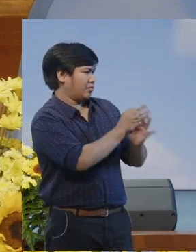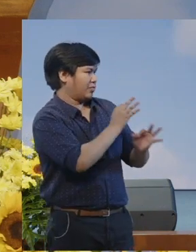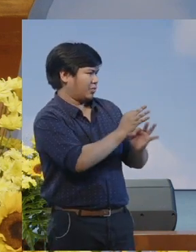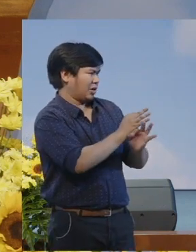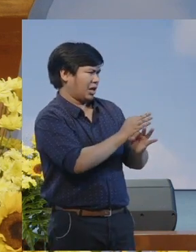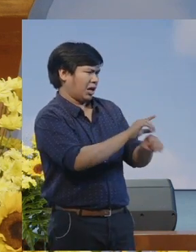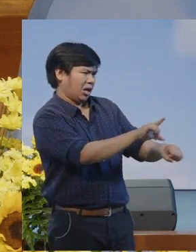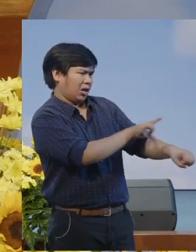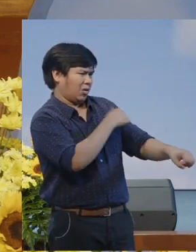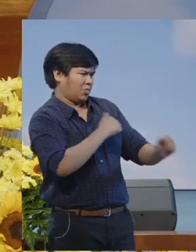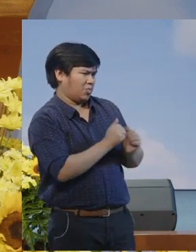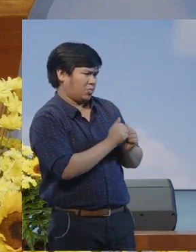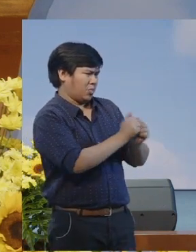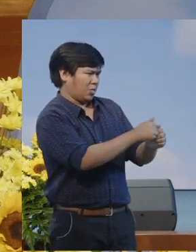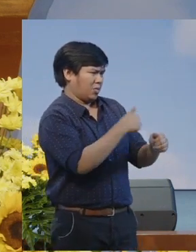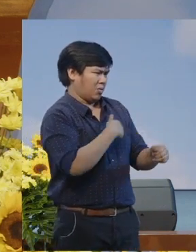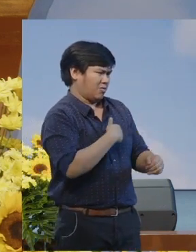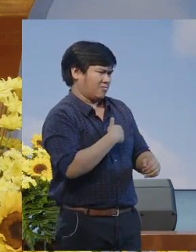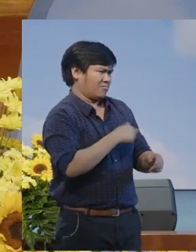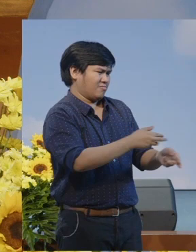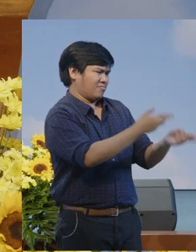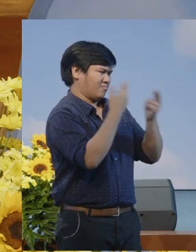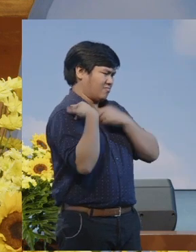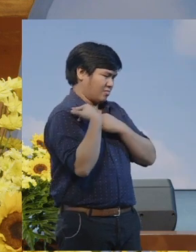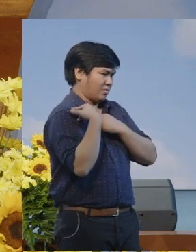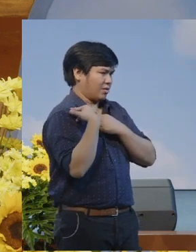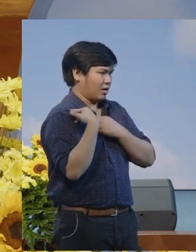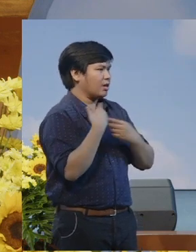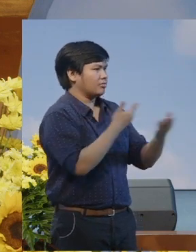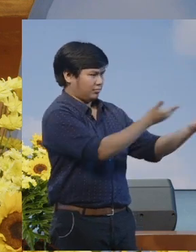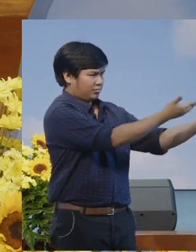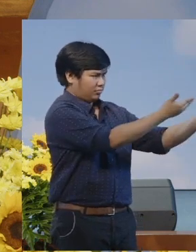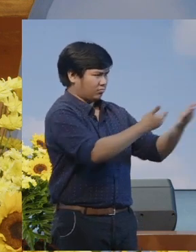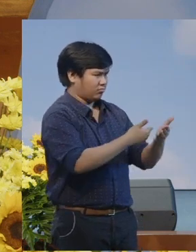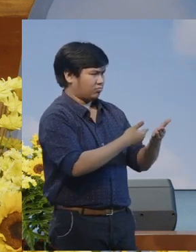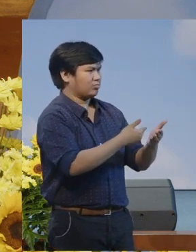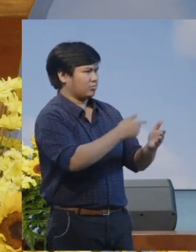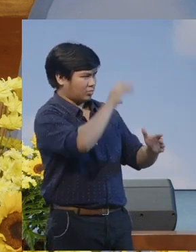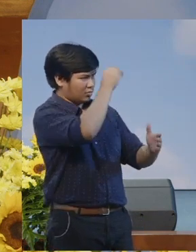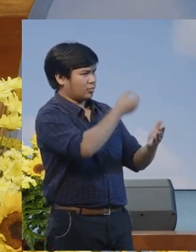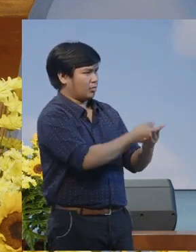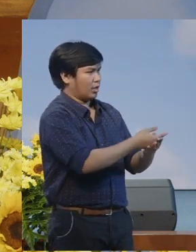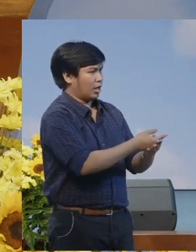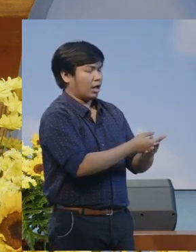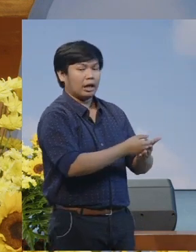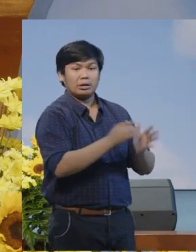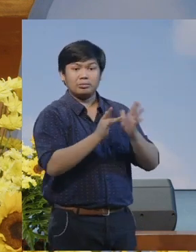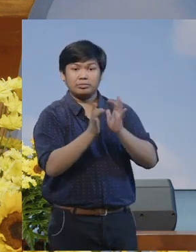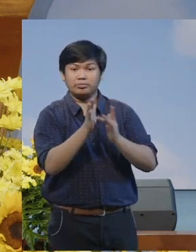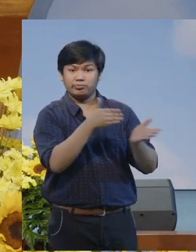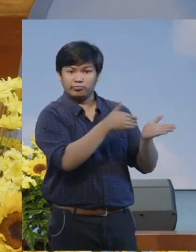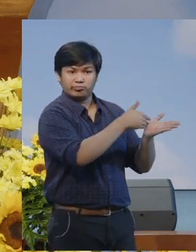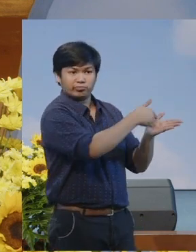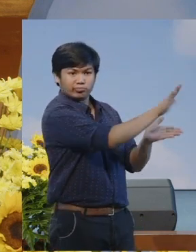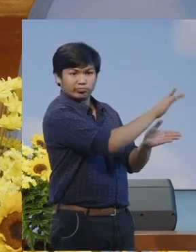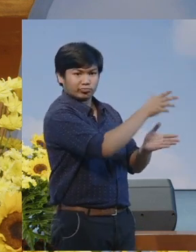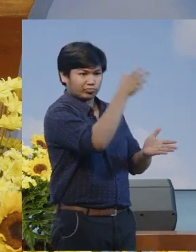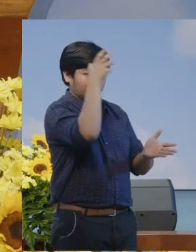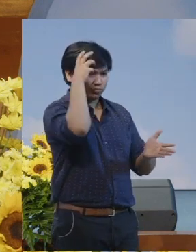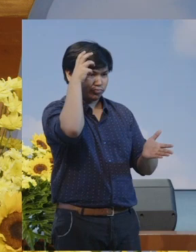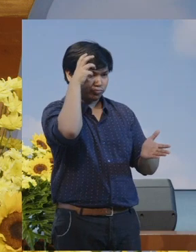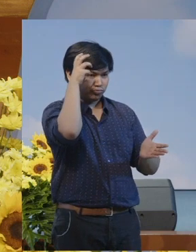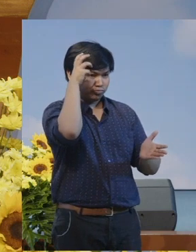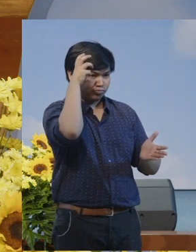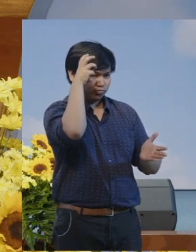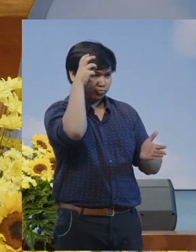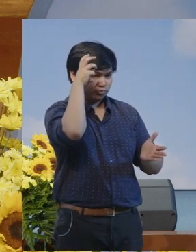How long am I to bear with you? Bring him to me." Tapos pinalayas ng Panginoon ang demonyong ito.